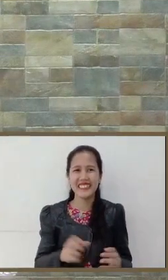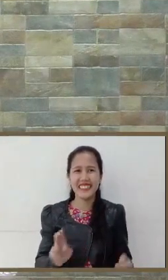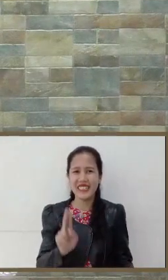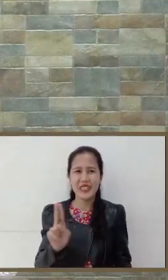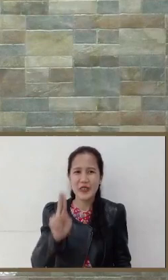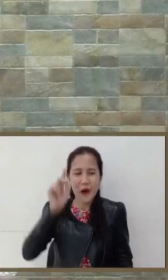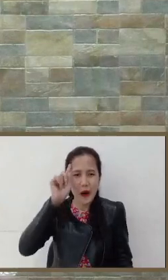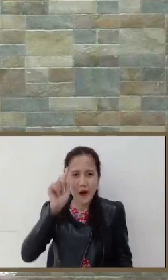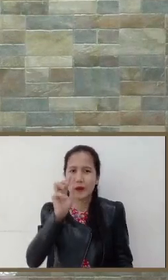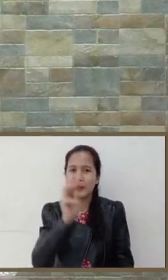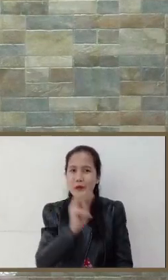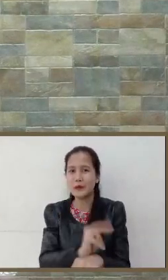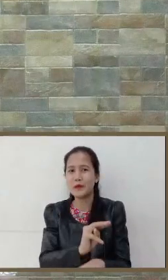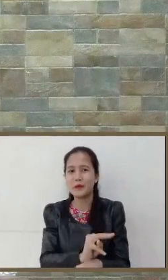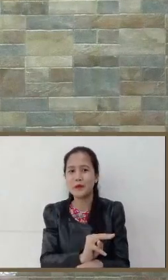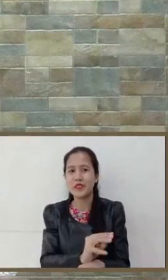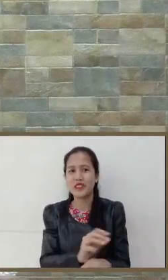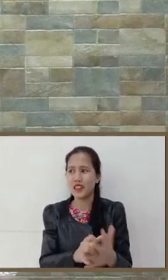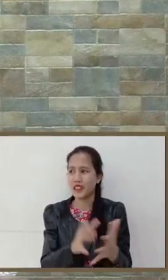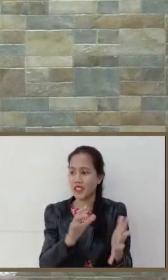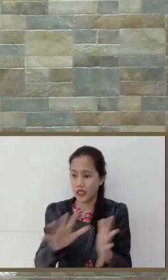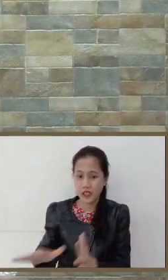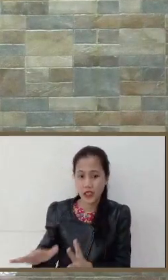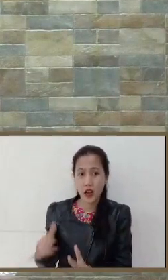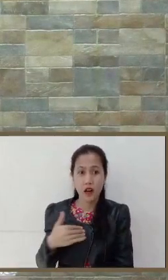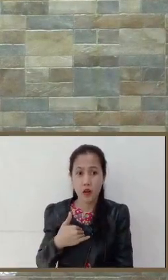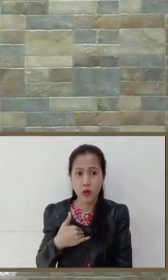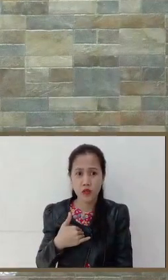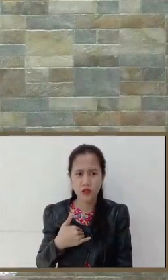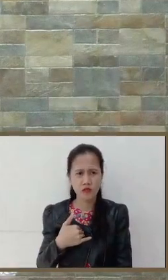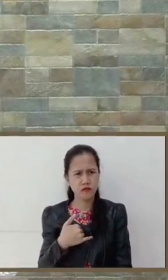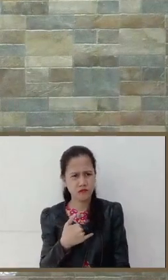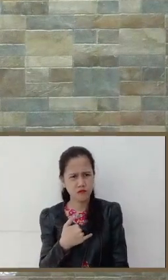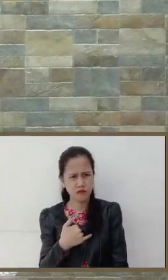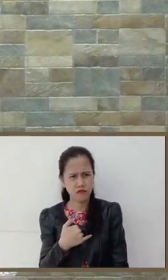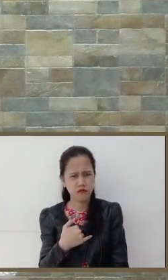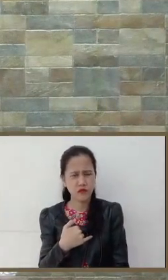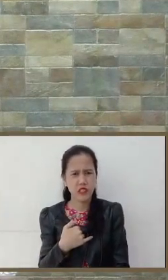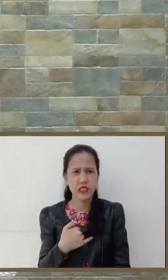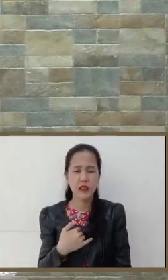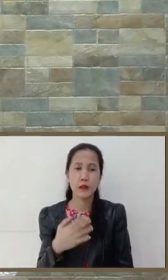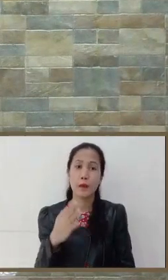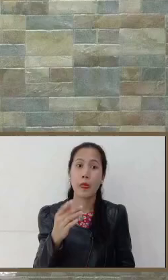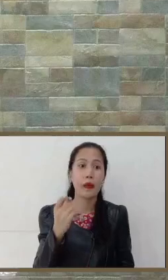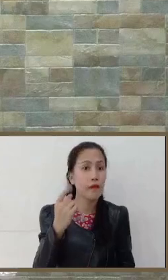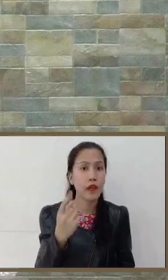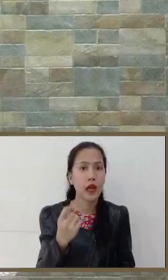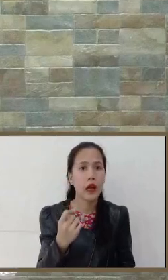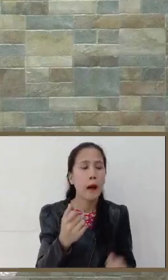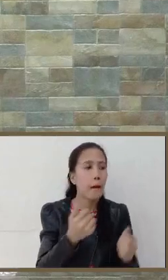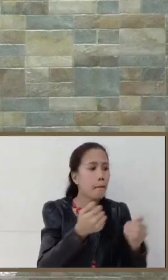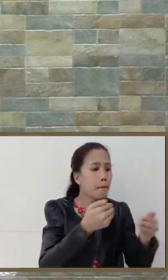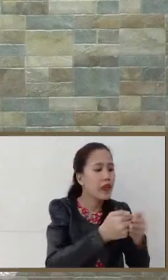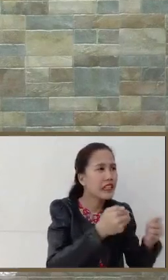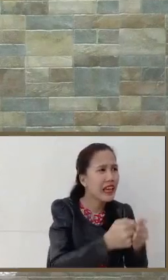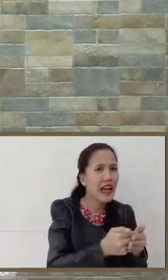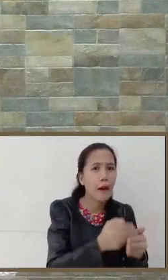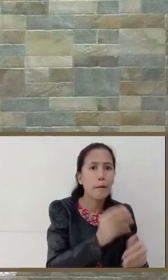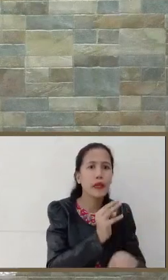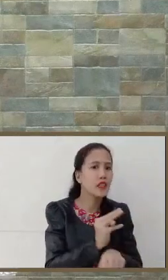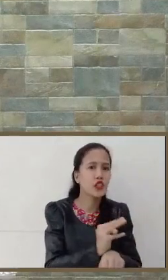usher. Tapos, aalisin ako dito. Mga kapatid, naging malipit ka sa ministry mo, pero hindi ka naging malapit sa may-ari ng ministry